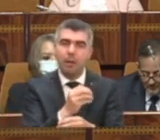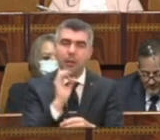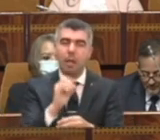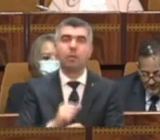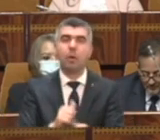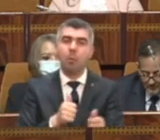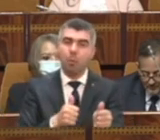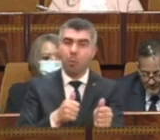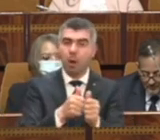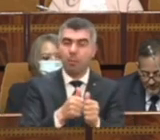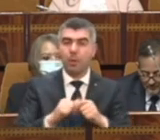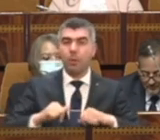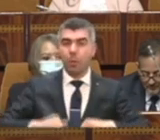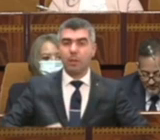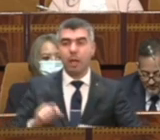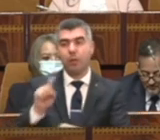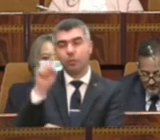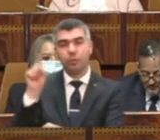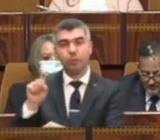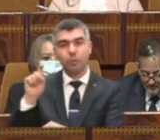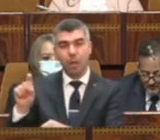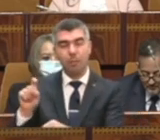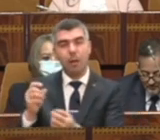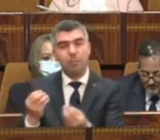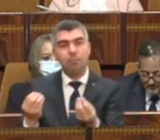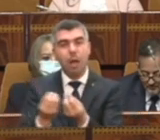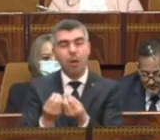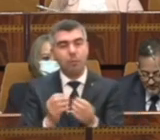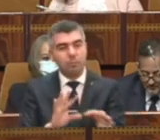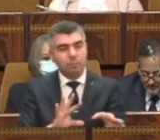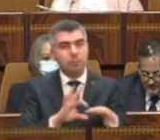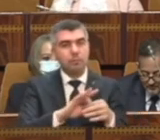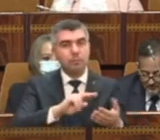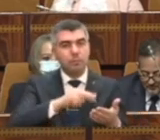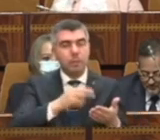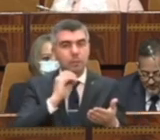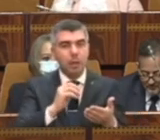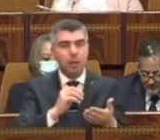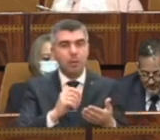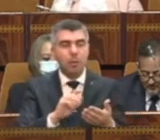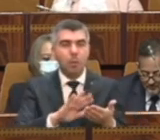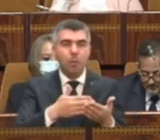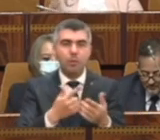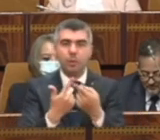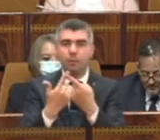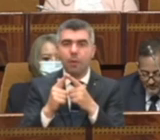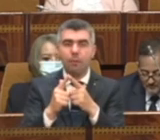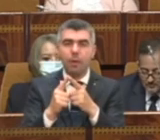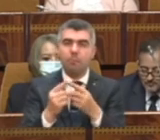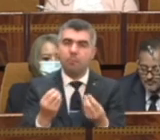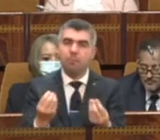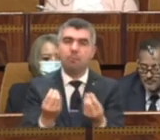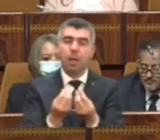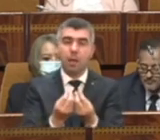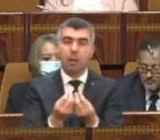مواكبة الوزارة للجماعات الترابية ومجموعة الجماعات في إطار شراكة، ومدها بالتمويلات والخبرات اللازمة